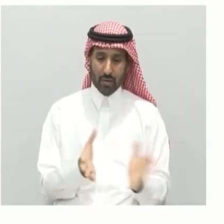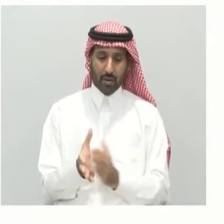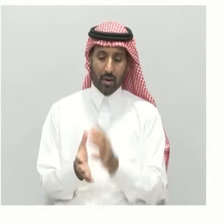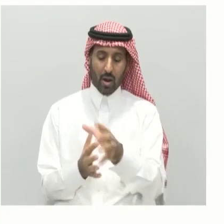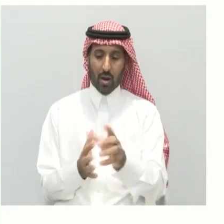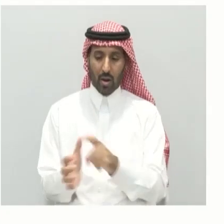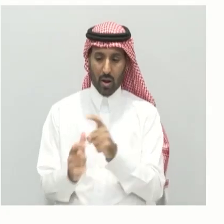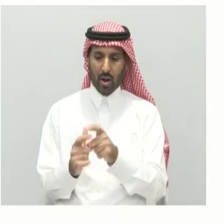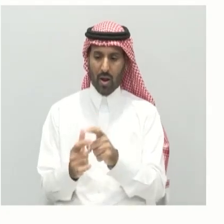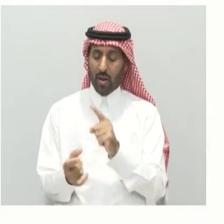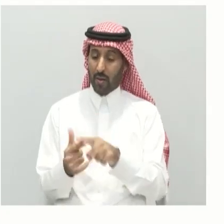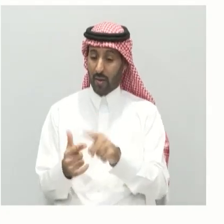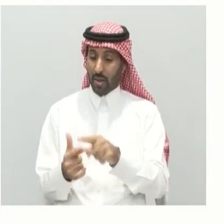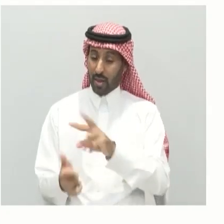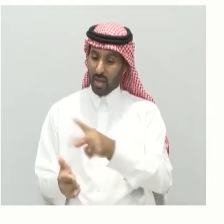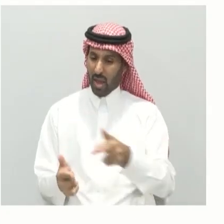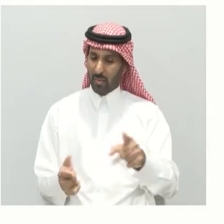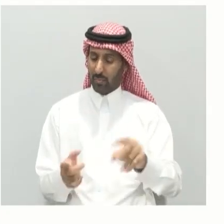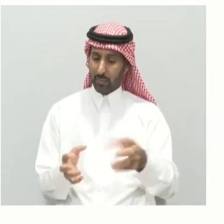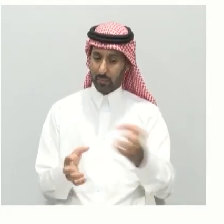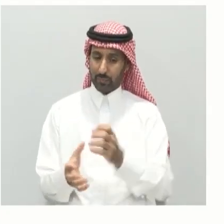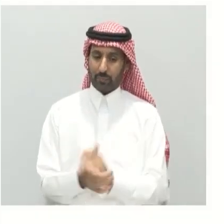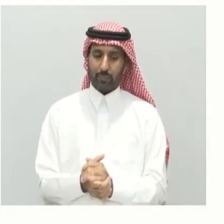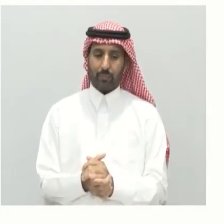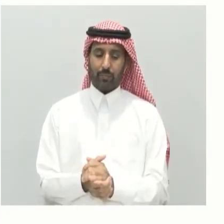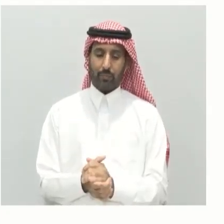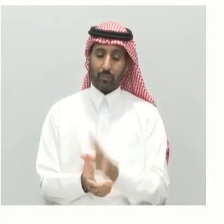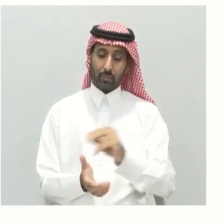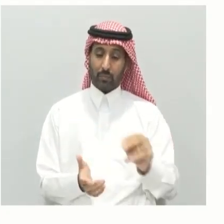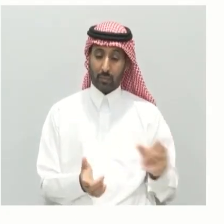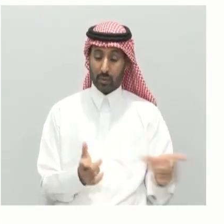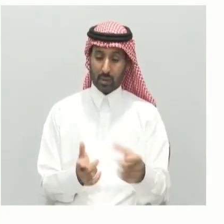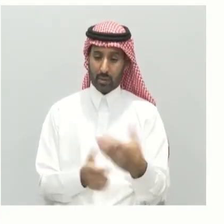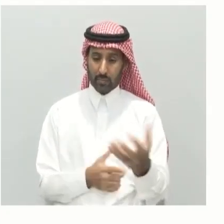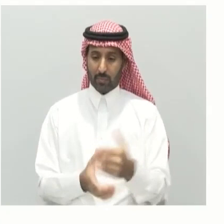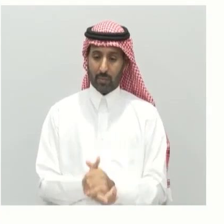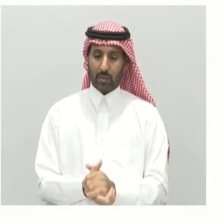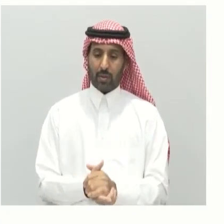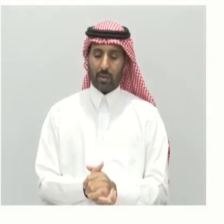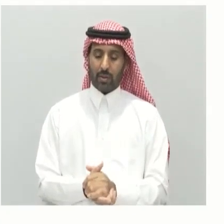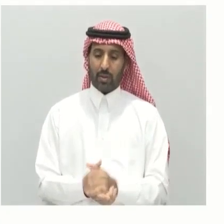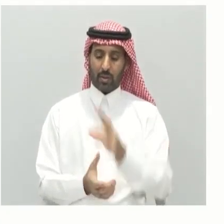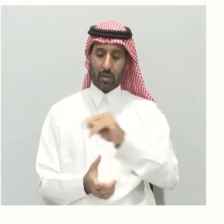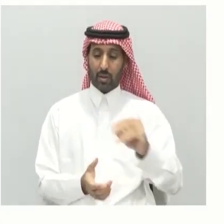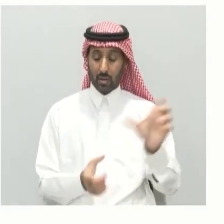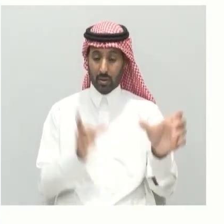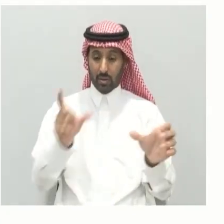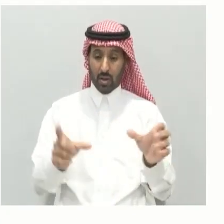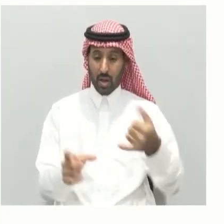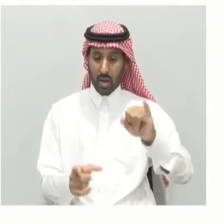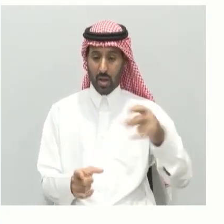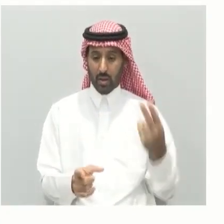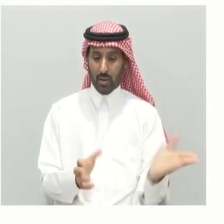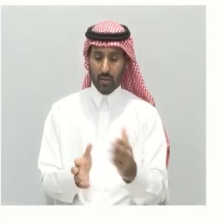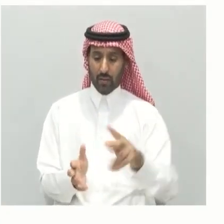انه تاكسد معناته انه بيكون عامل مختزل بيكون كذلك عامل مختزل اما بالنسبه